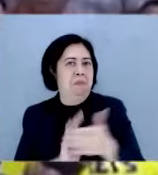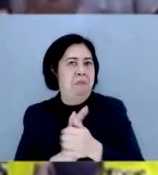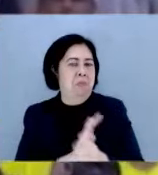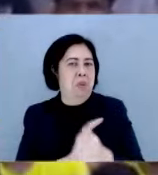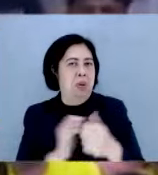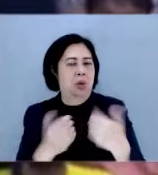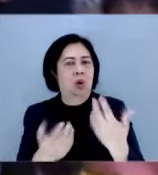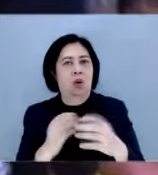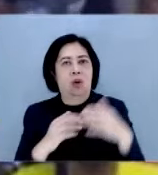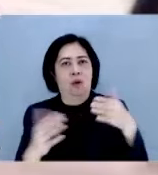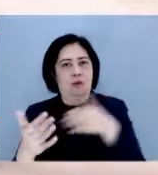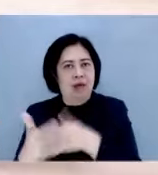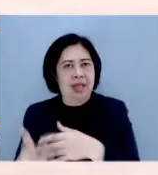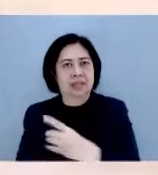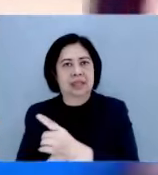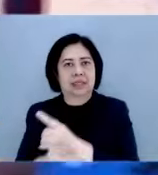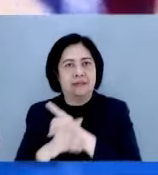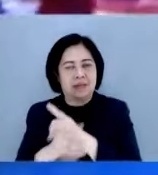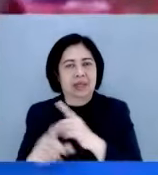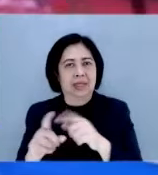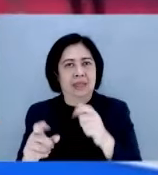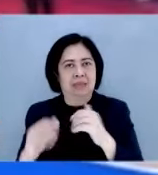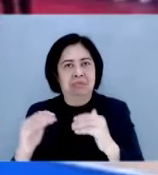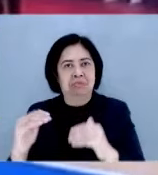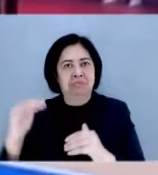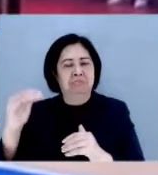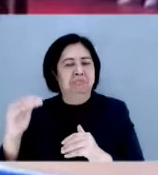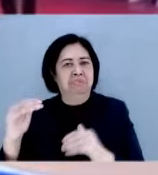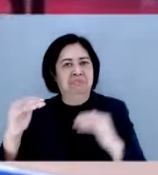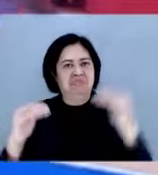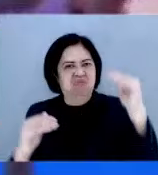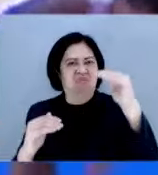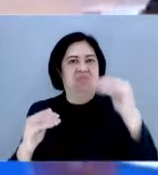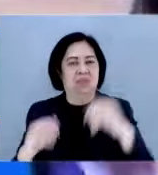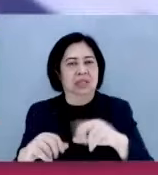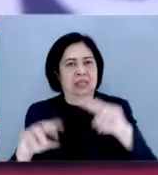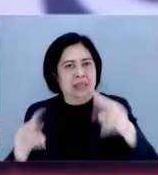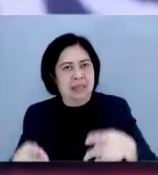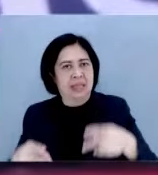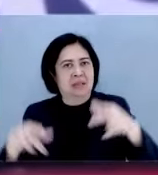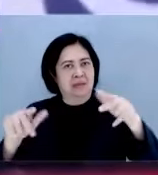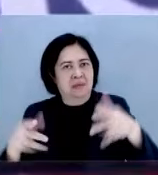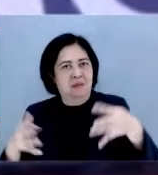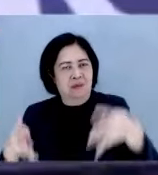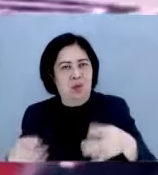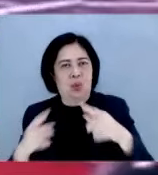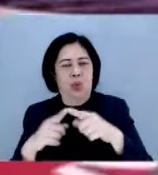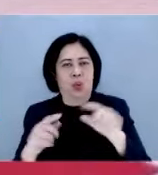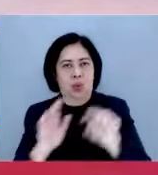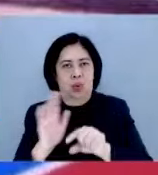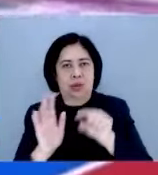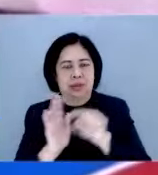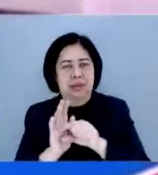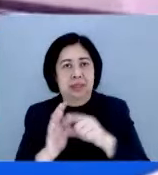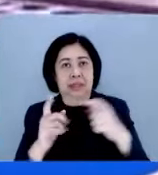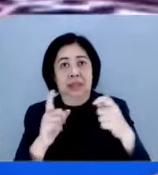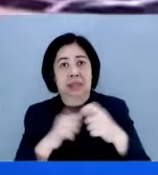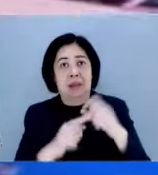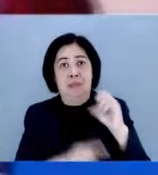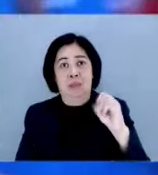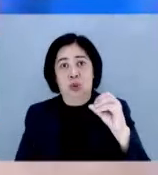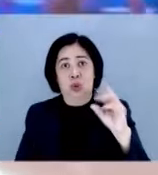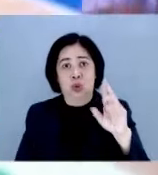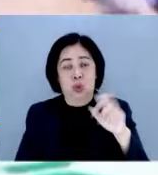depensa dahil hindi nila pinalamang ang TNT mula second hanggang sa fourth quarter ng laro. Top scorer para sa Gin Kings, si